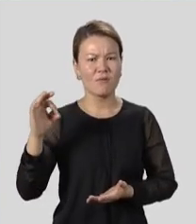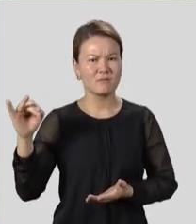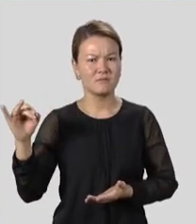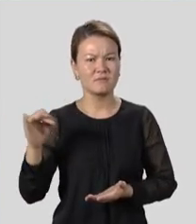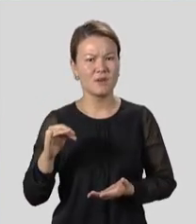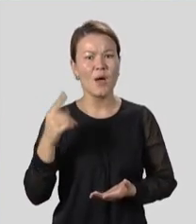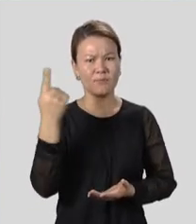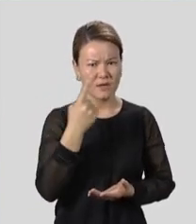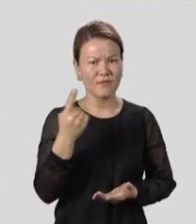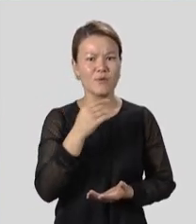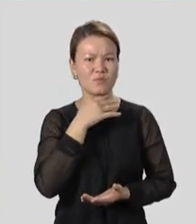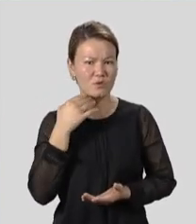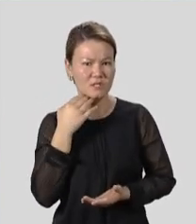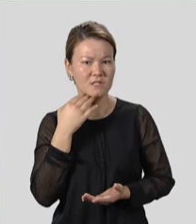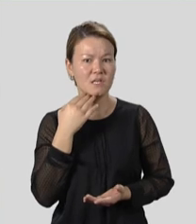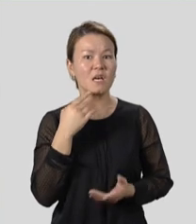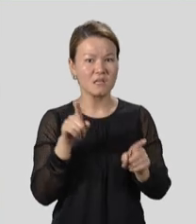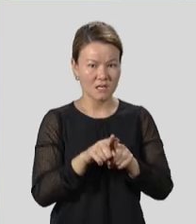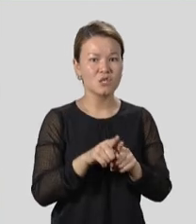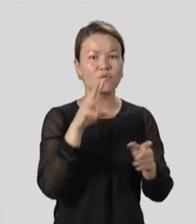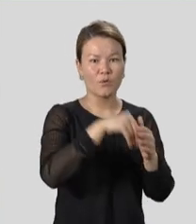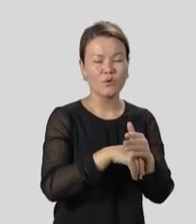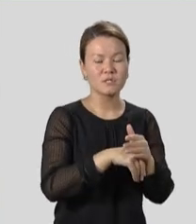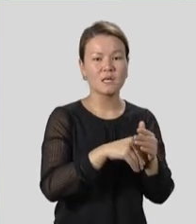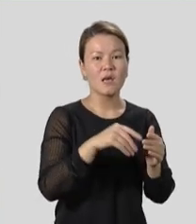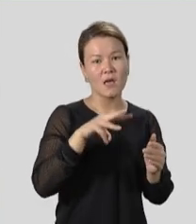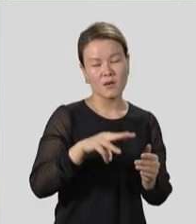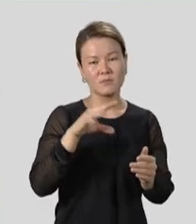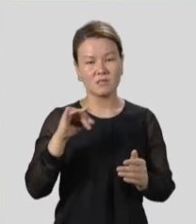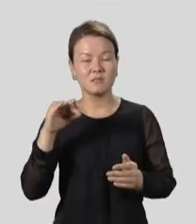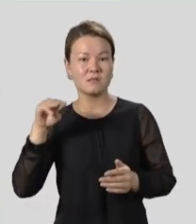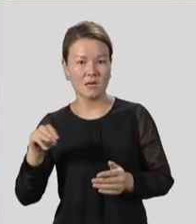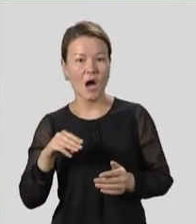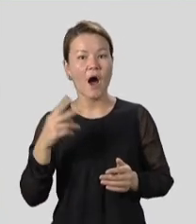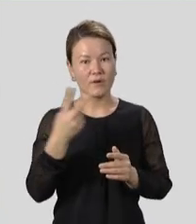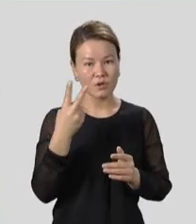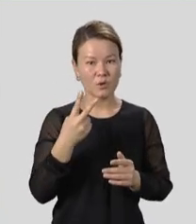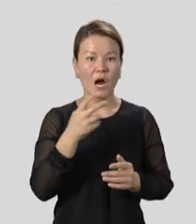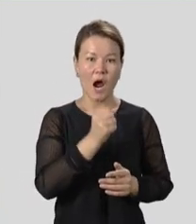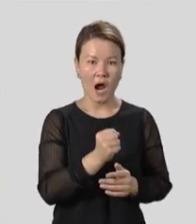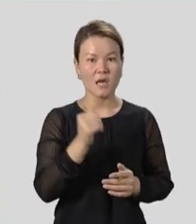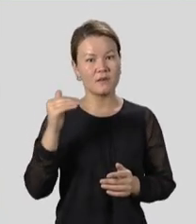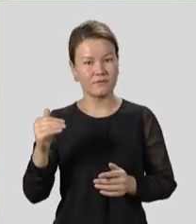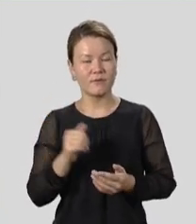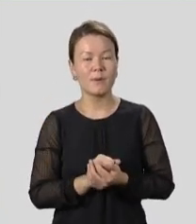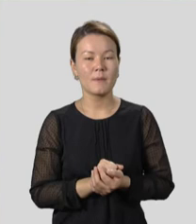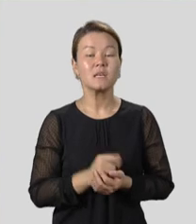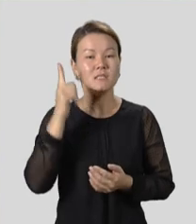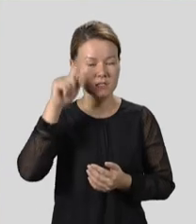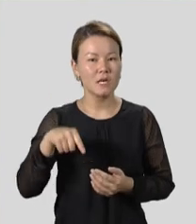первое множество входят еще буквы «м» и «т», а во второе – «а» и «ф». А